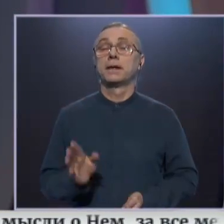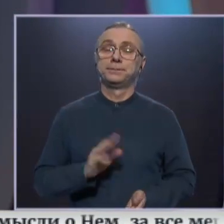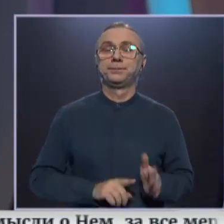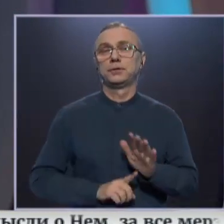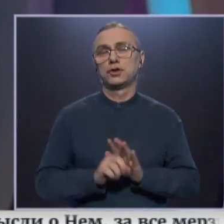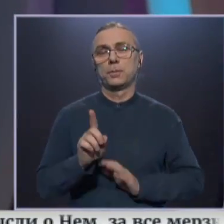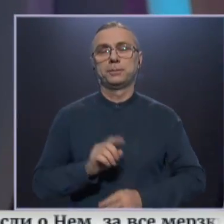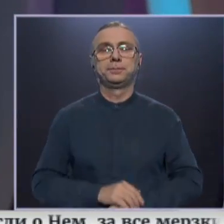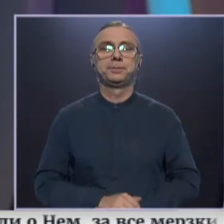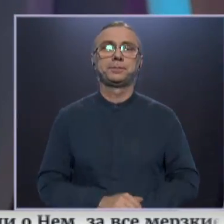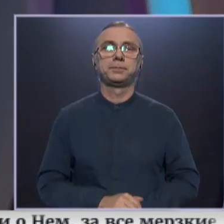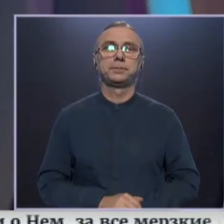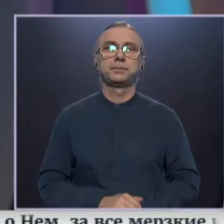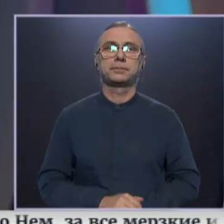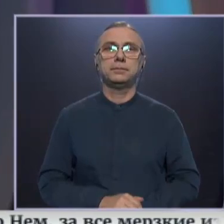начнем.